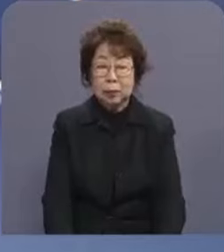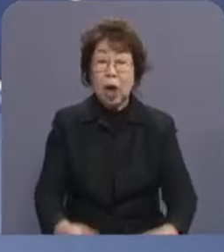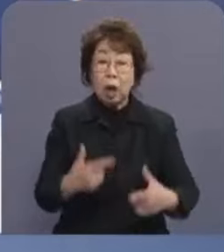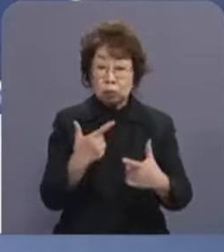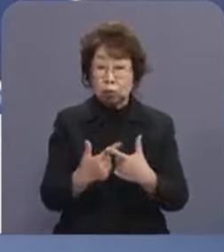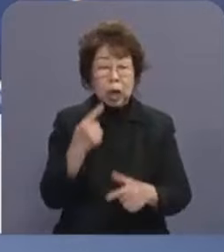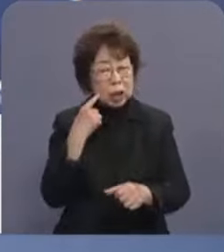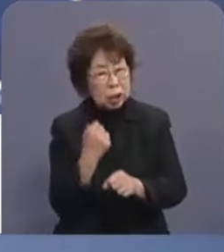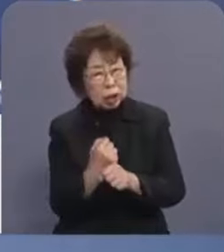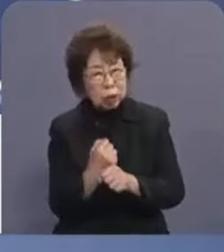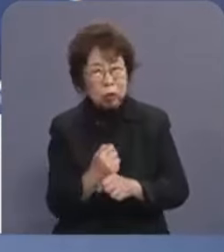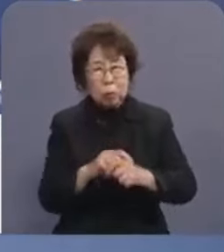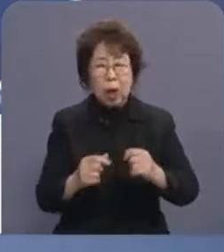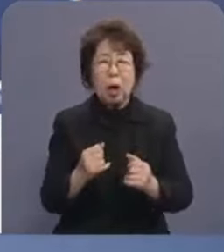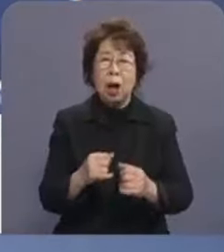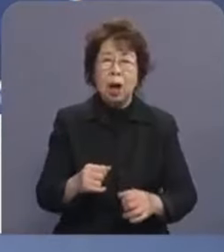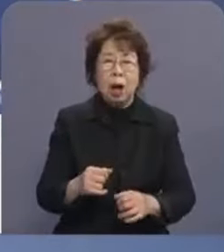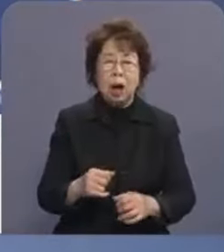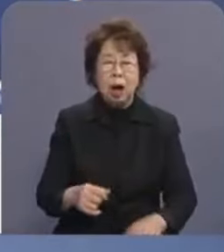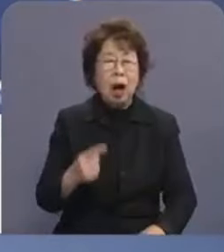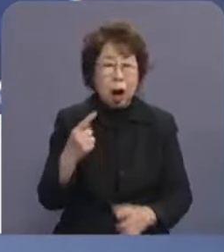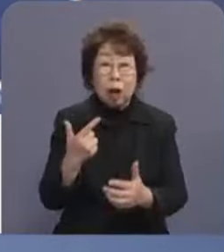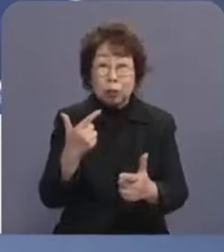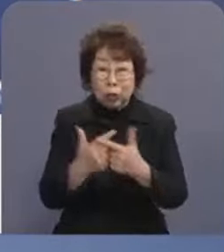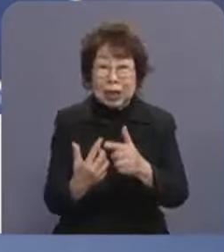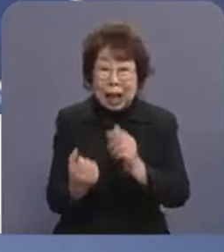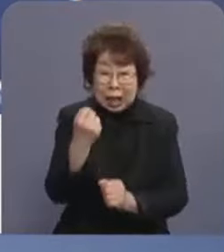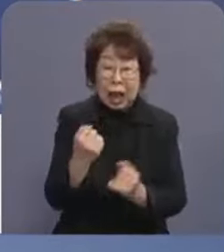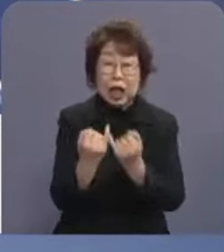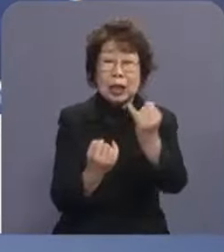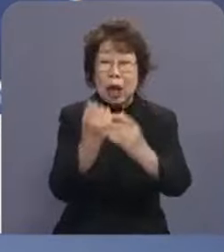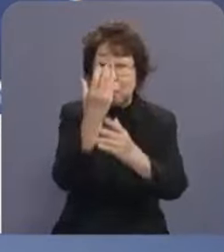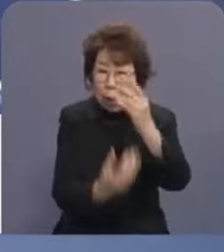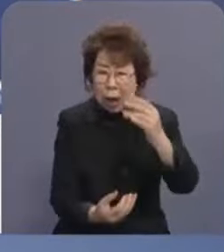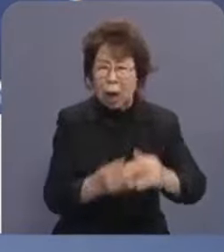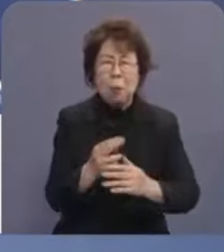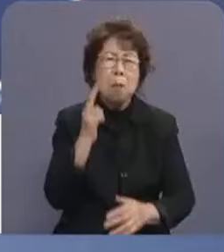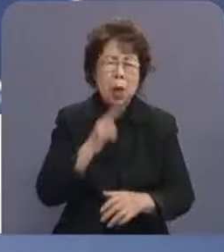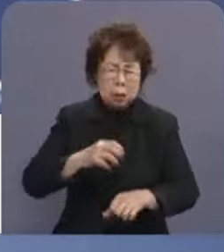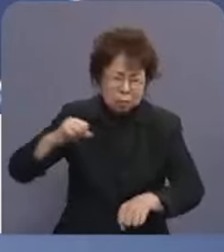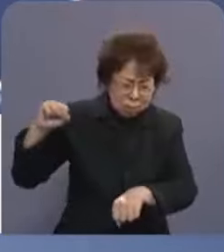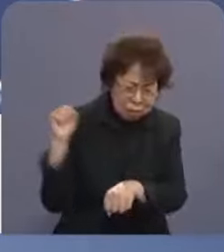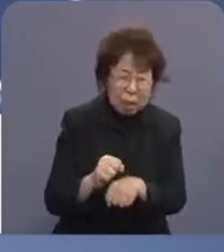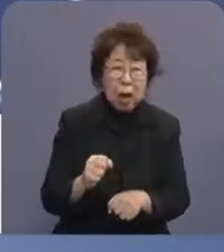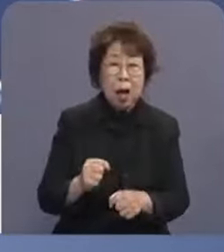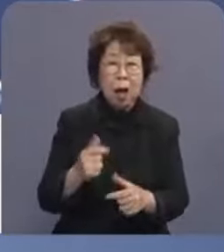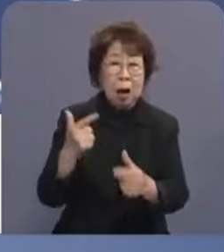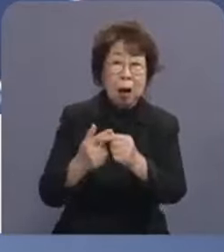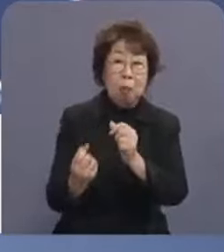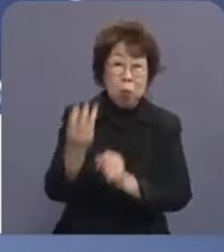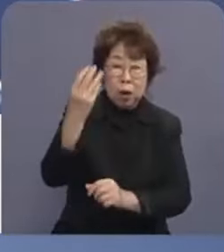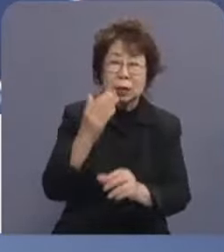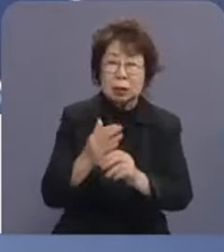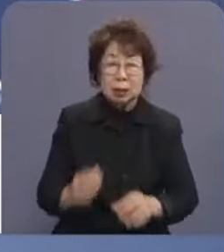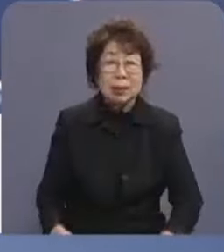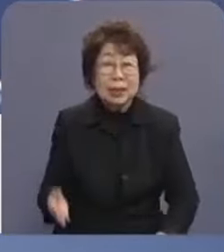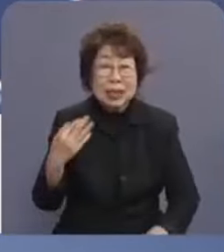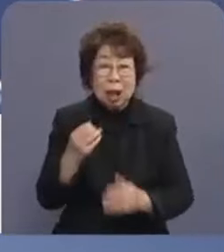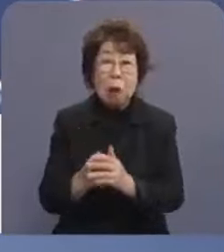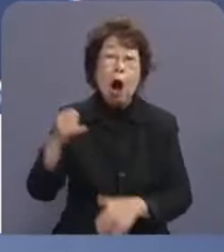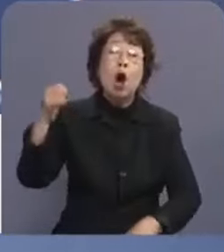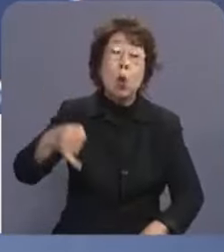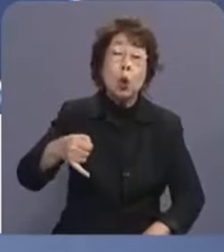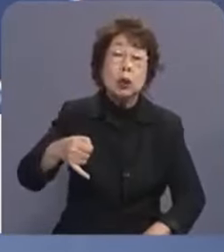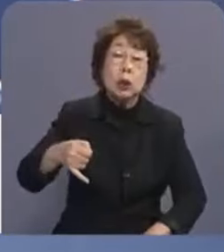부산을 연고로 하는 여자농구단 BNK썸이 개막 이후 파죽의 6연승을 달리고 있습니다. 지난 시즌은 리그